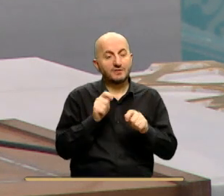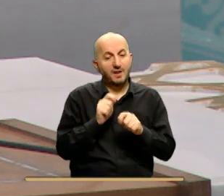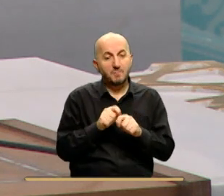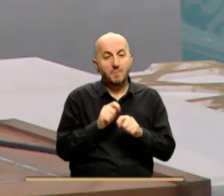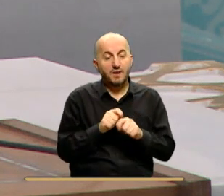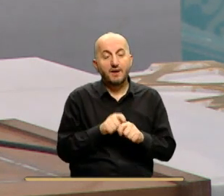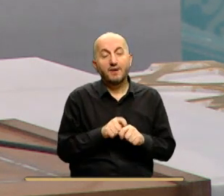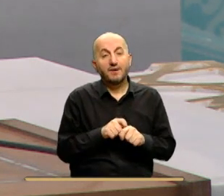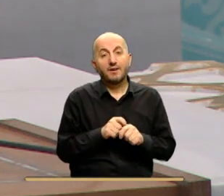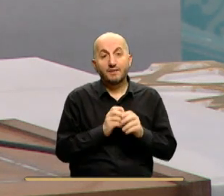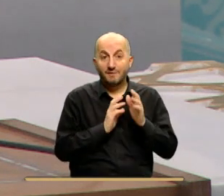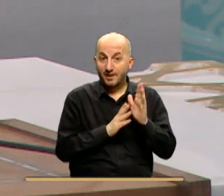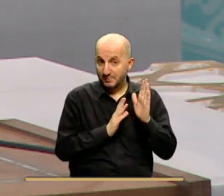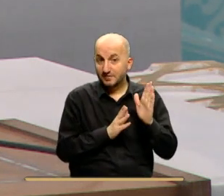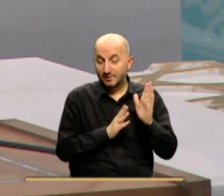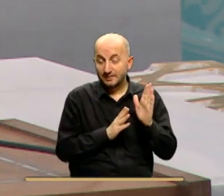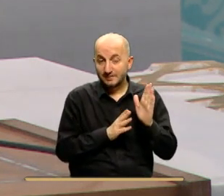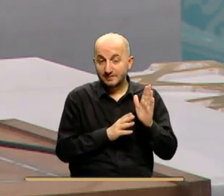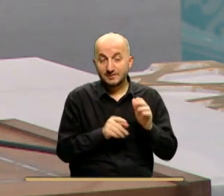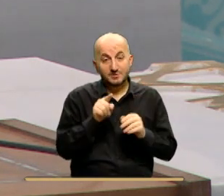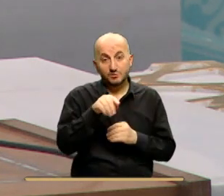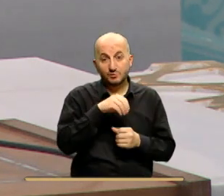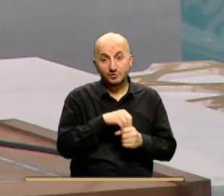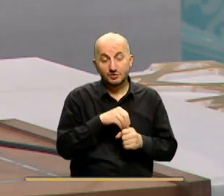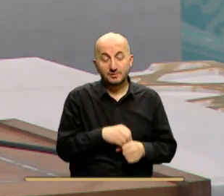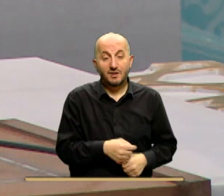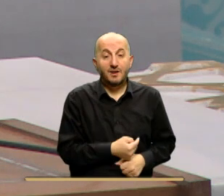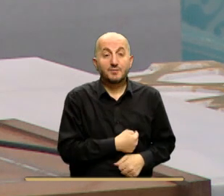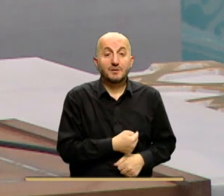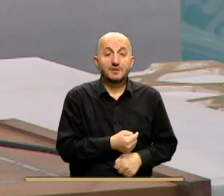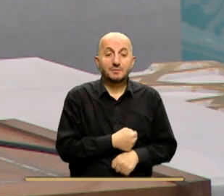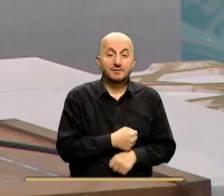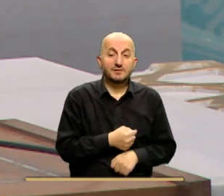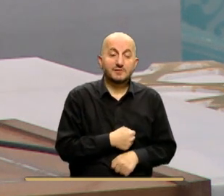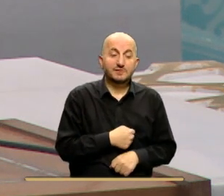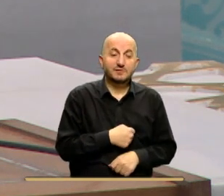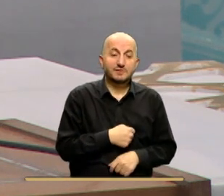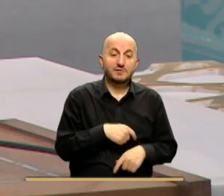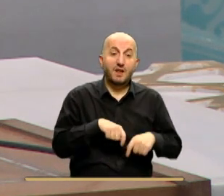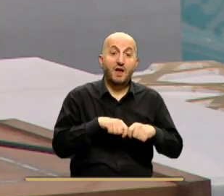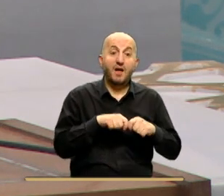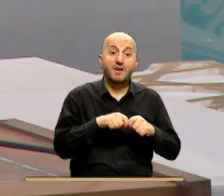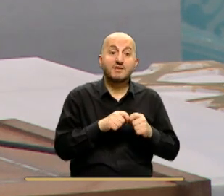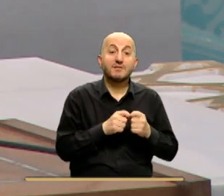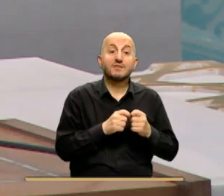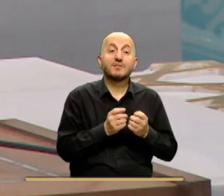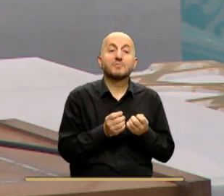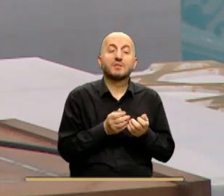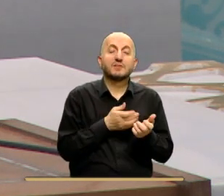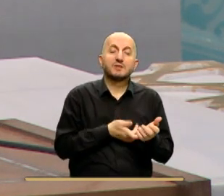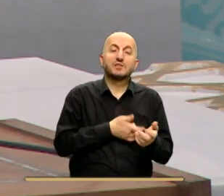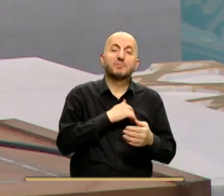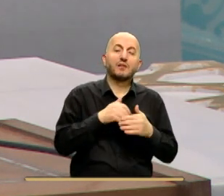getirmeye devam etmeliyiz. Bunun için de kalplerimizin eğrilmemesi, imandan